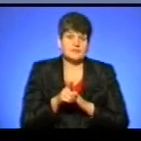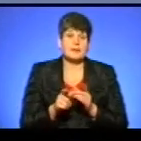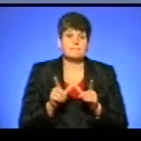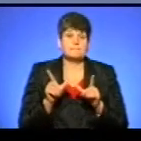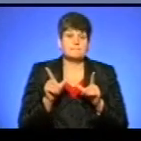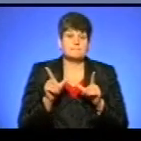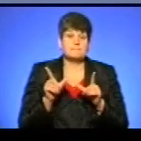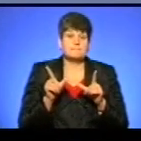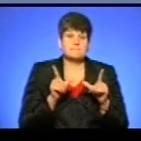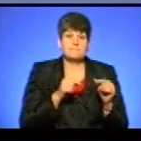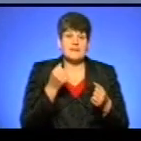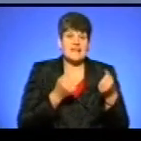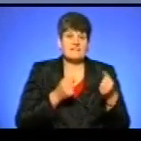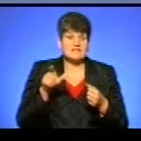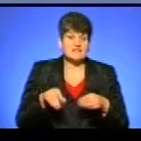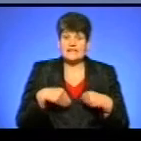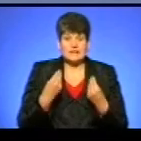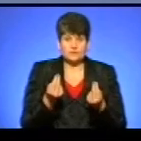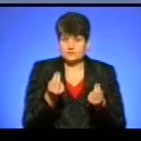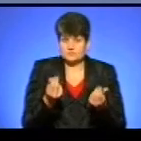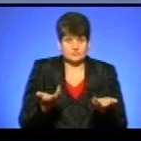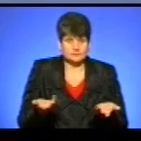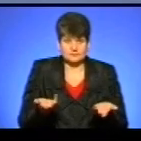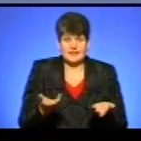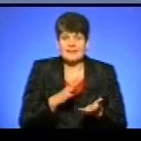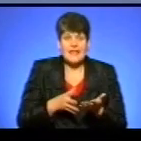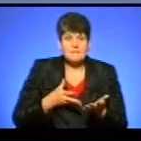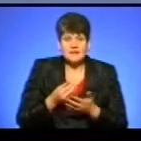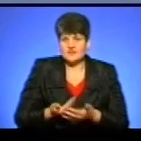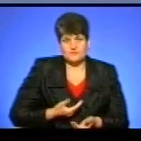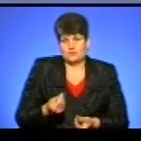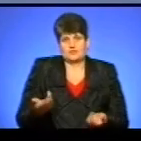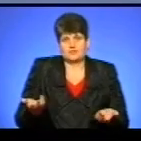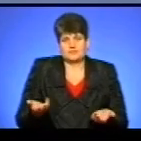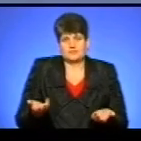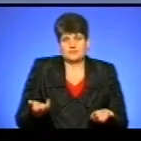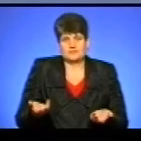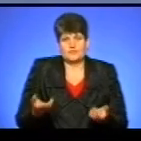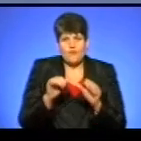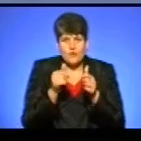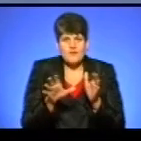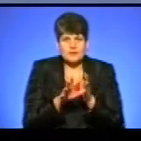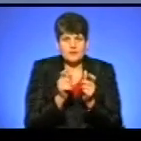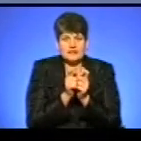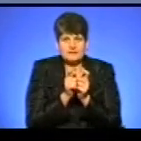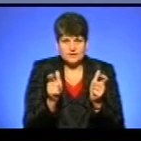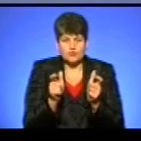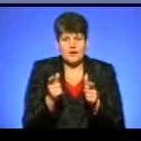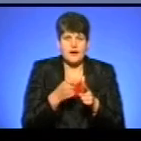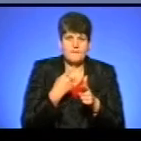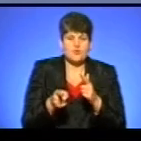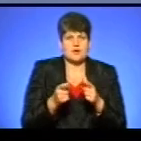не віддають квитків, коли йде оплата за готівку. Тому, люди добрі, не платіть готівкою. Оформіть електронний проїзний квиток або